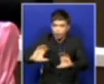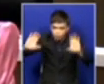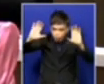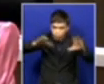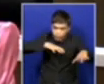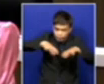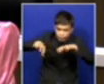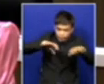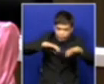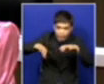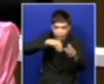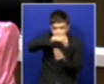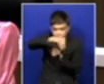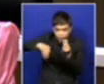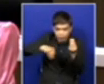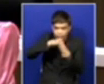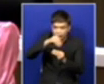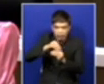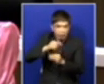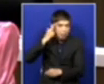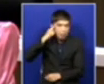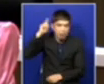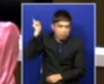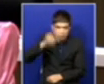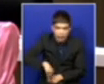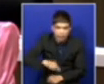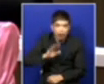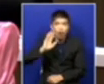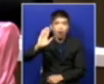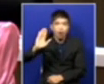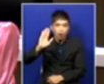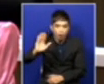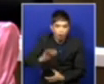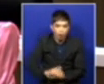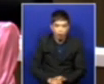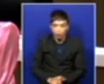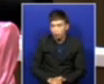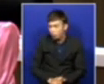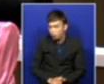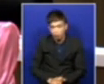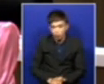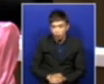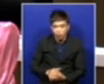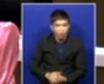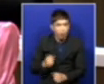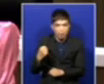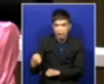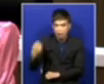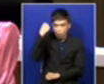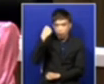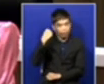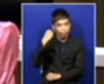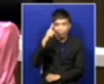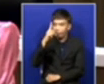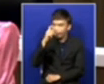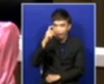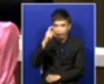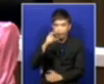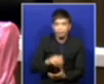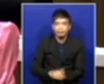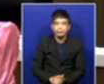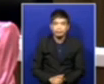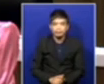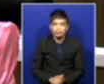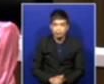กิจที่ผ่านมาความมั่นคงนี่แน่นอนครับมั่นคงสนิทครับแล้วผมอยากจะบอกท่านประธานครับท่